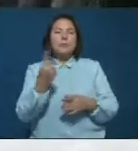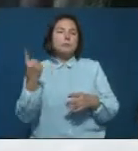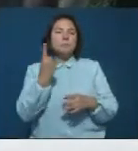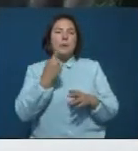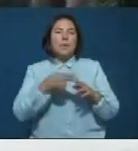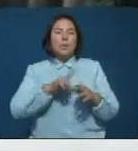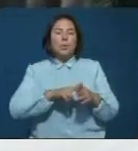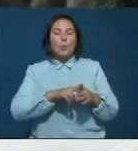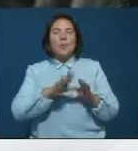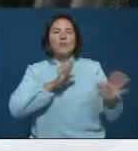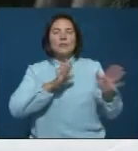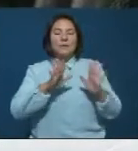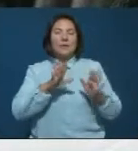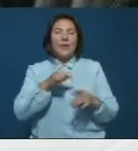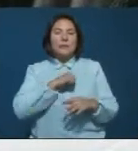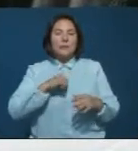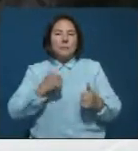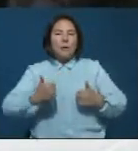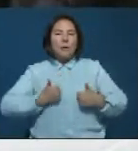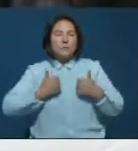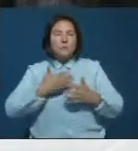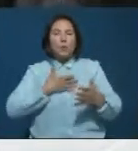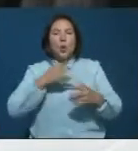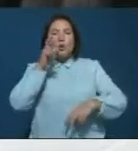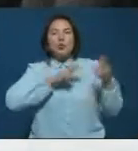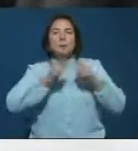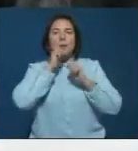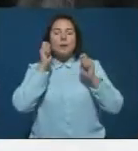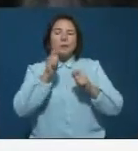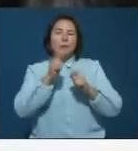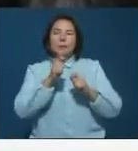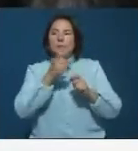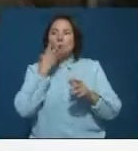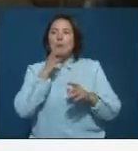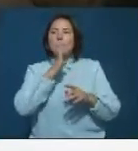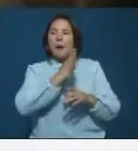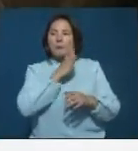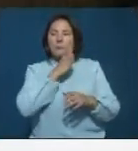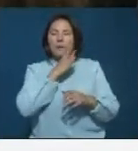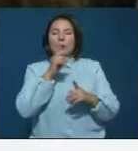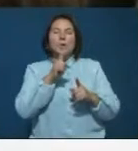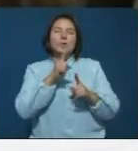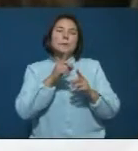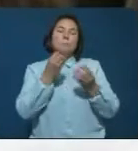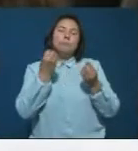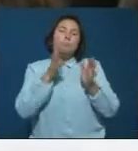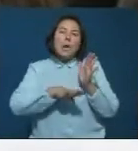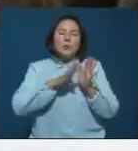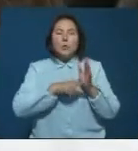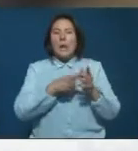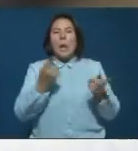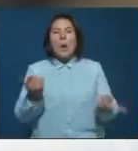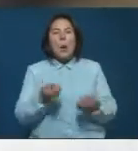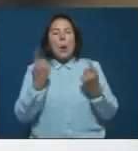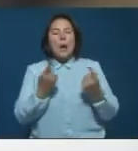первых клиентов выставки. Женщина усердно ищет подарок самому дорогому человеку – маме. Что-то неброское, но легкое.